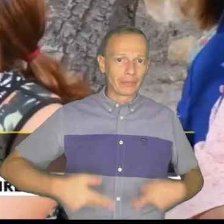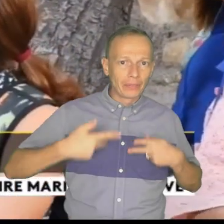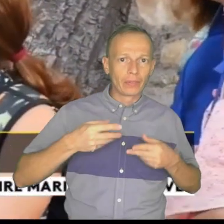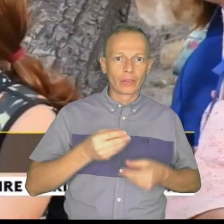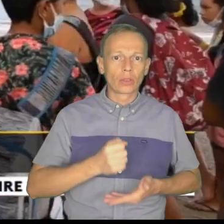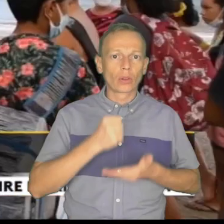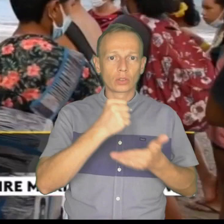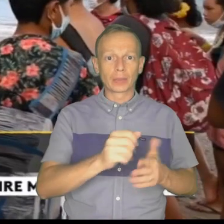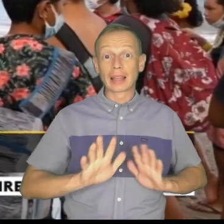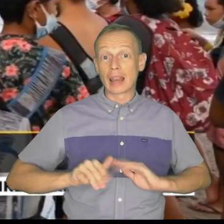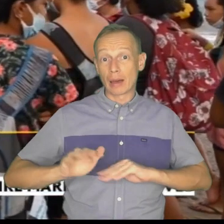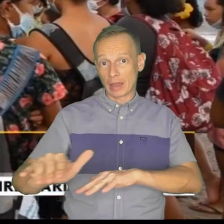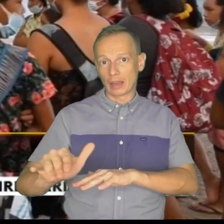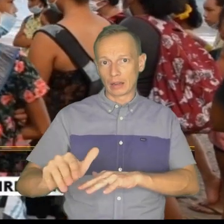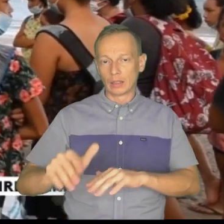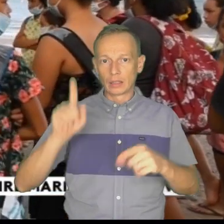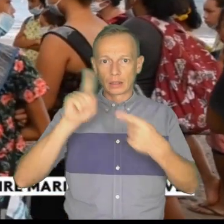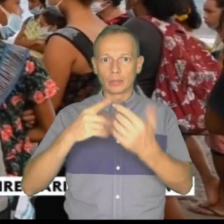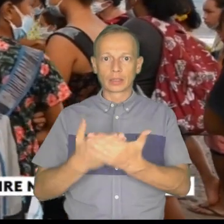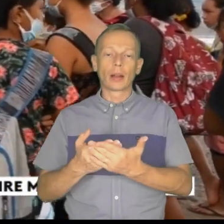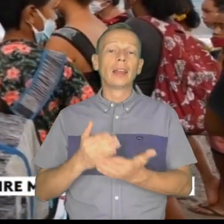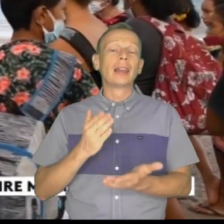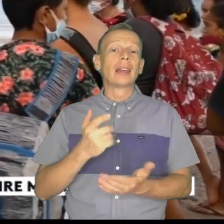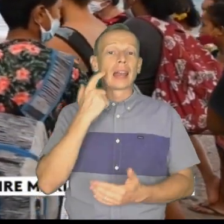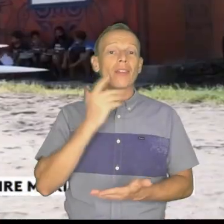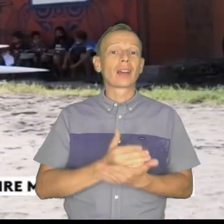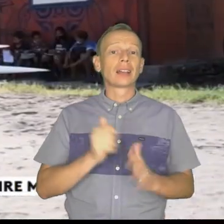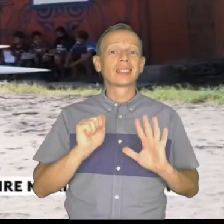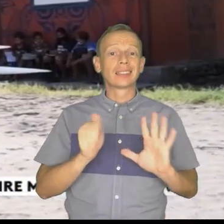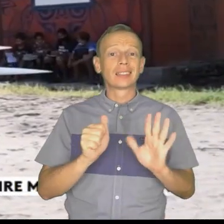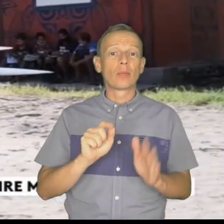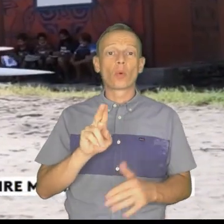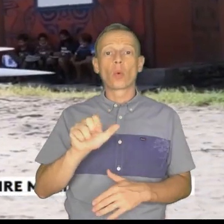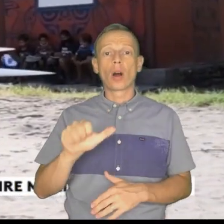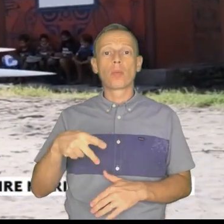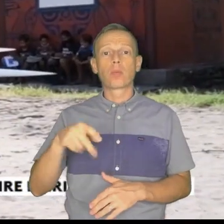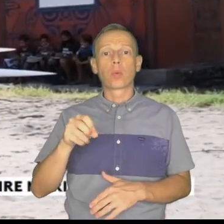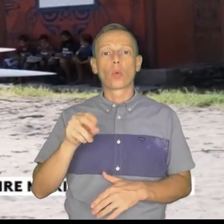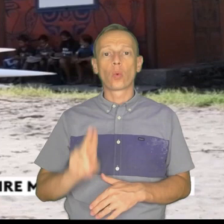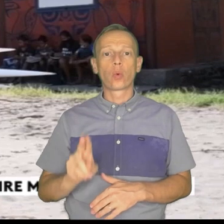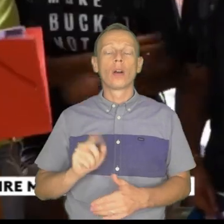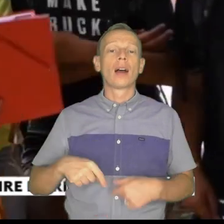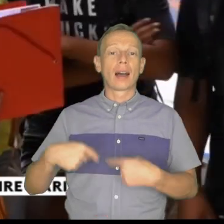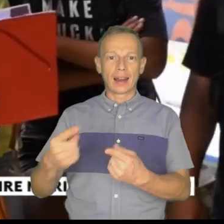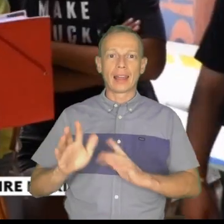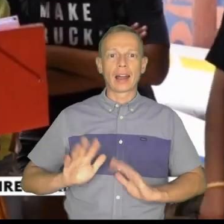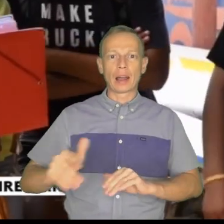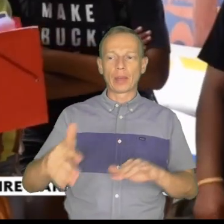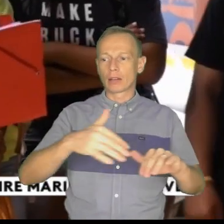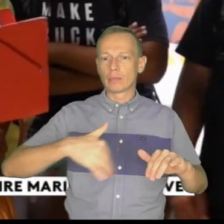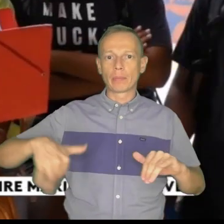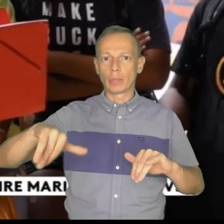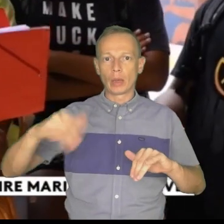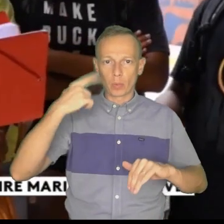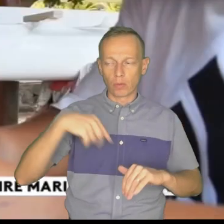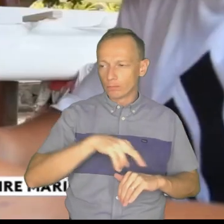connaître, vivre et transmettre la mer. Les élèves de la classe de 6e du collège de Ouapo se sont rendus dans la baie afin de faire